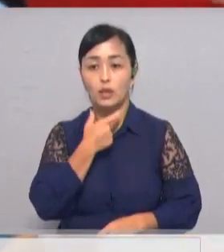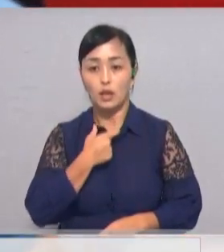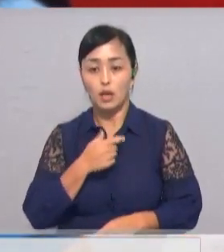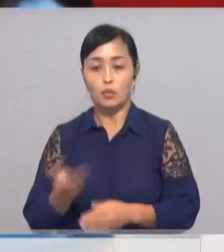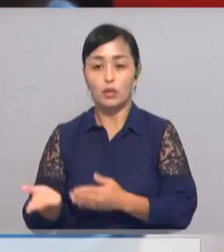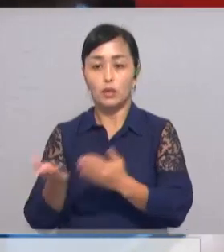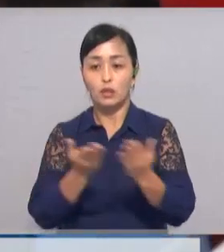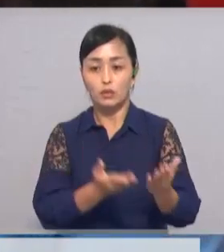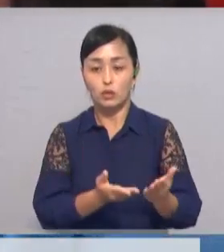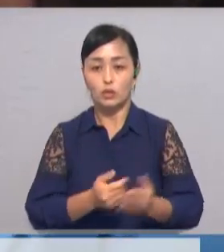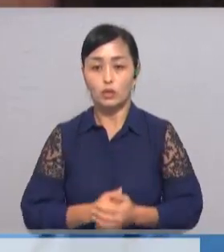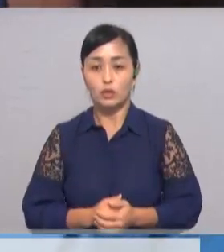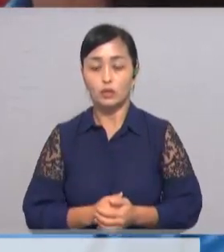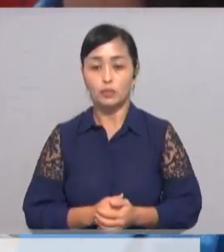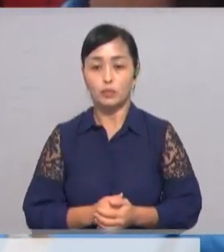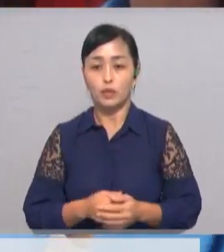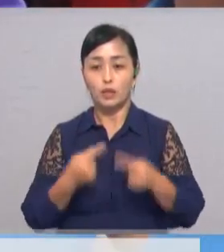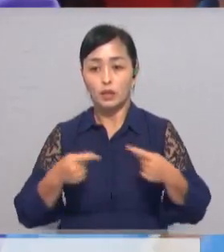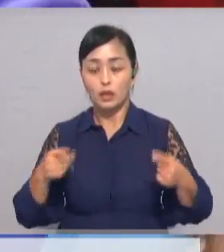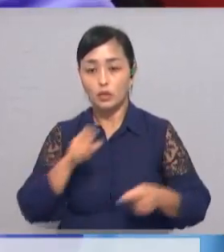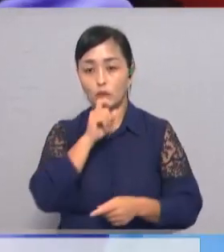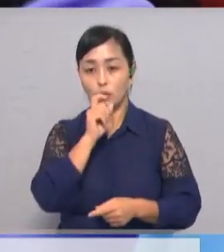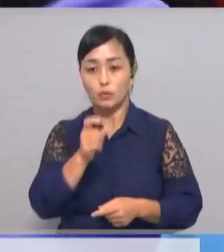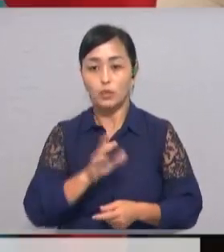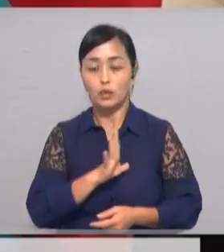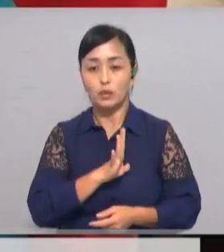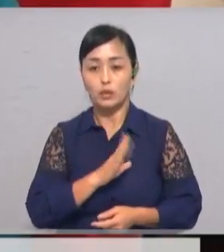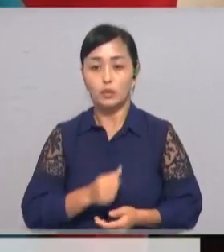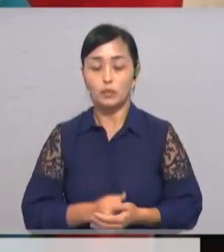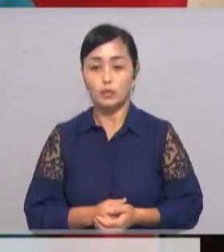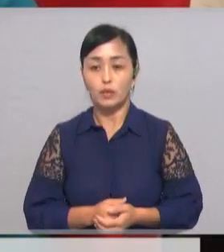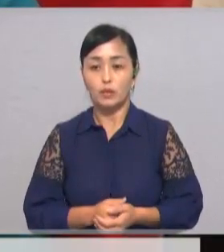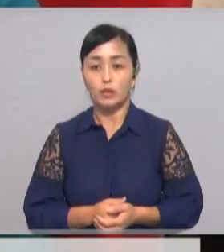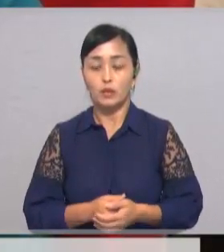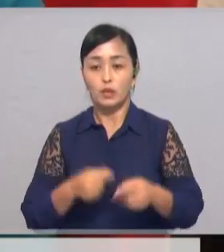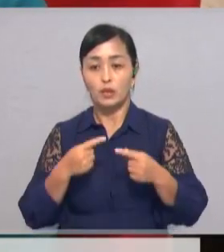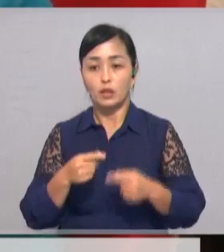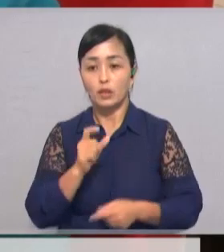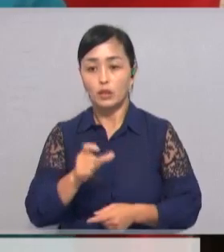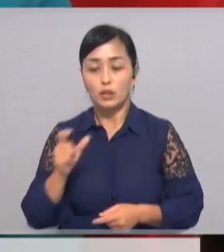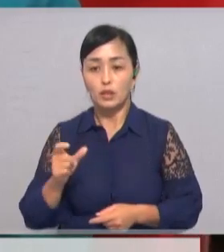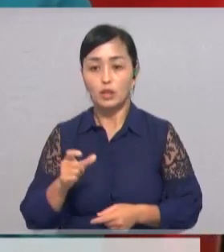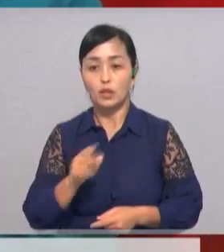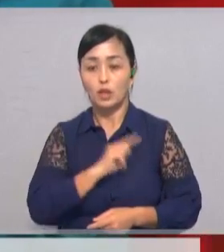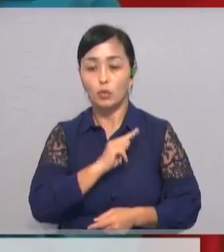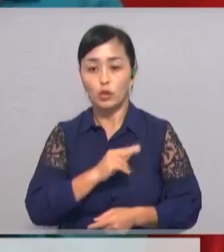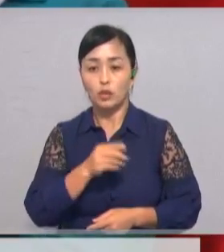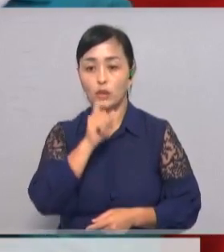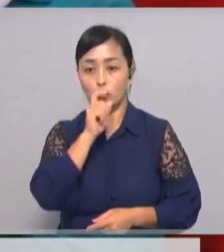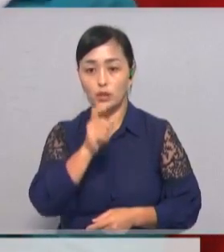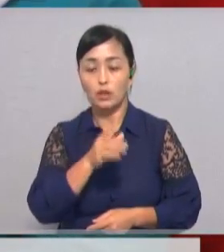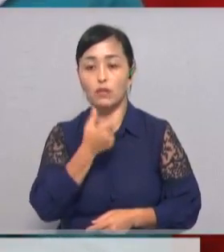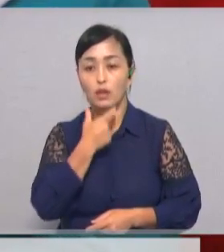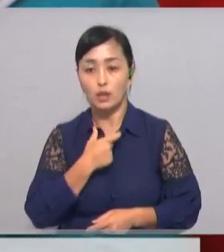согласование сдг также ряд работников культуры искусства были награждены почетными грамотами и благодарственными письмами Министерство культуры